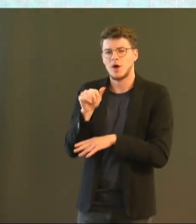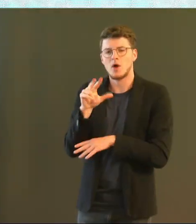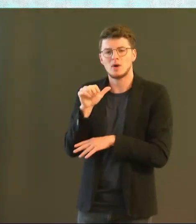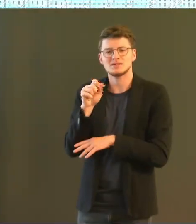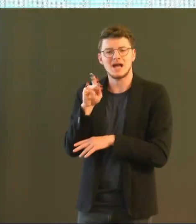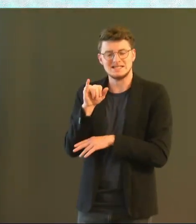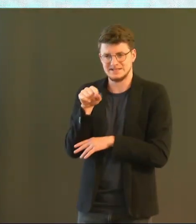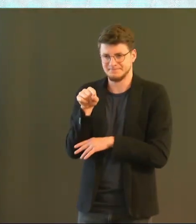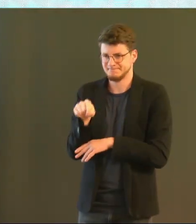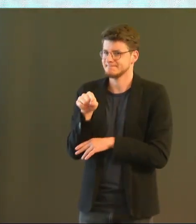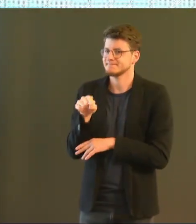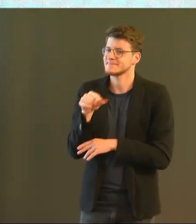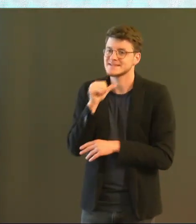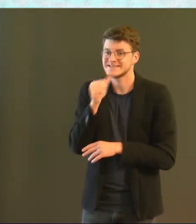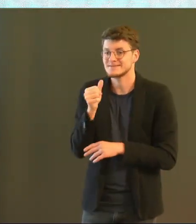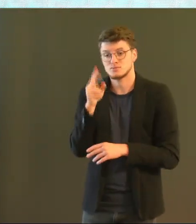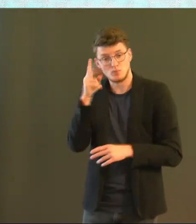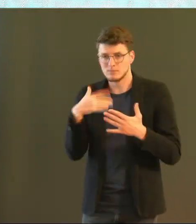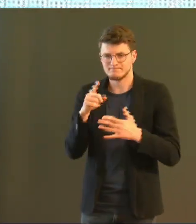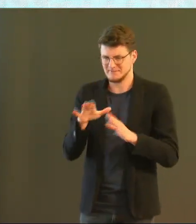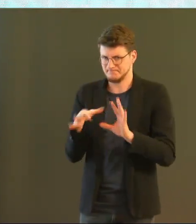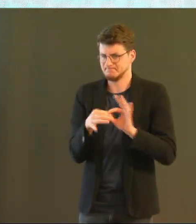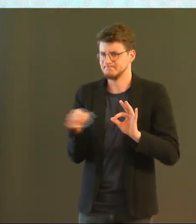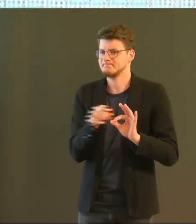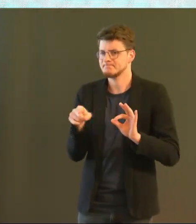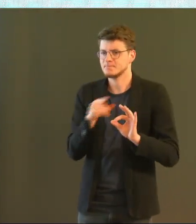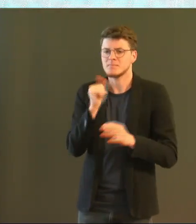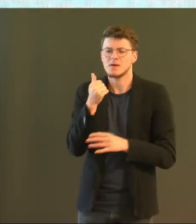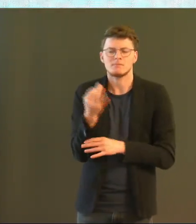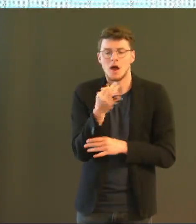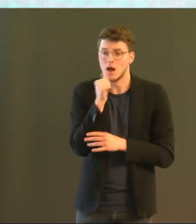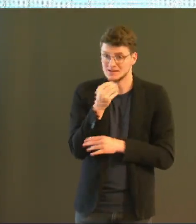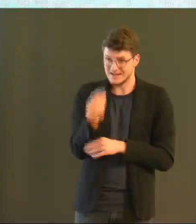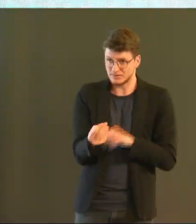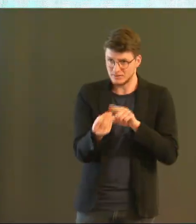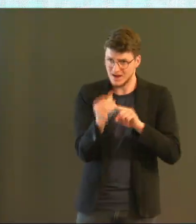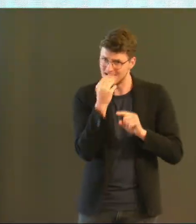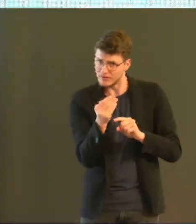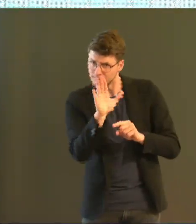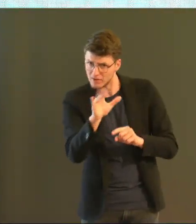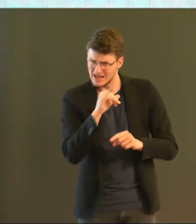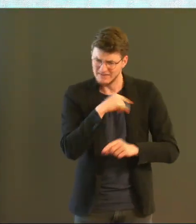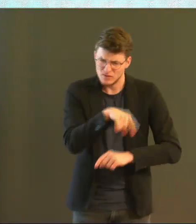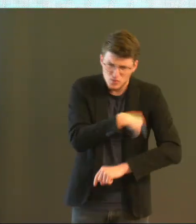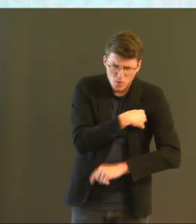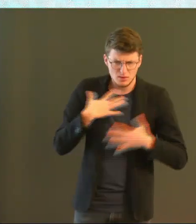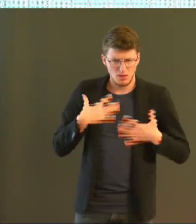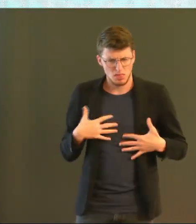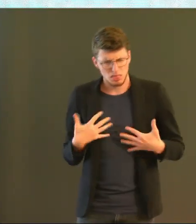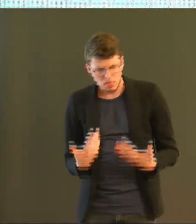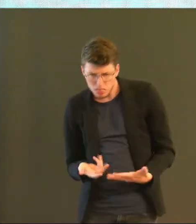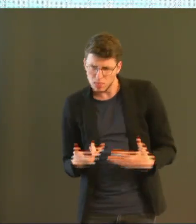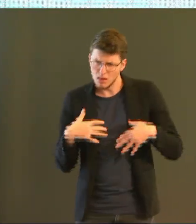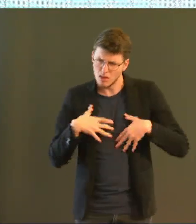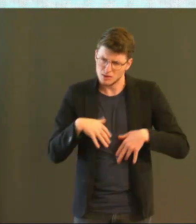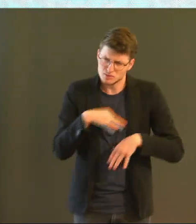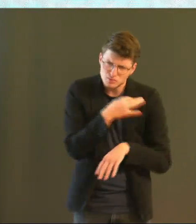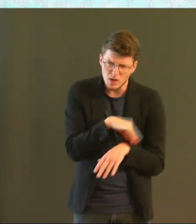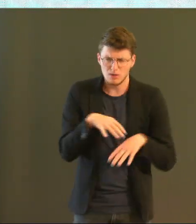wake ou any kind courte son twitter suffi aux flops pis on donne en mille le compact obtenir mais m au